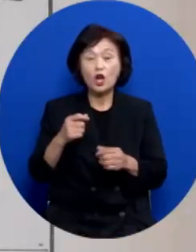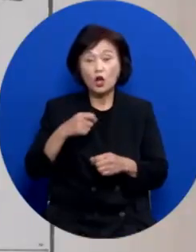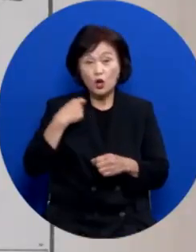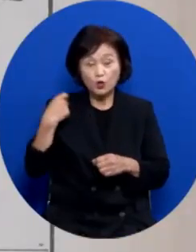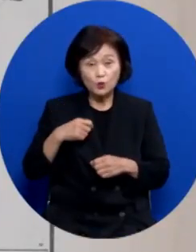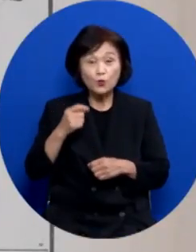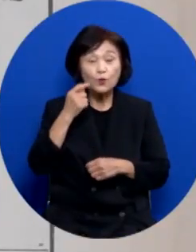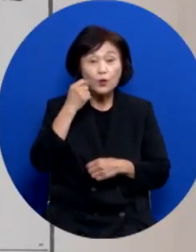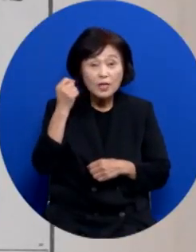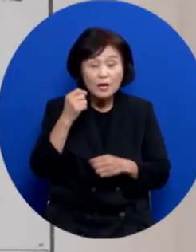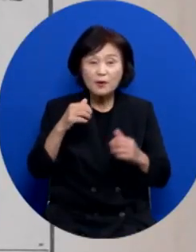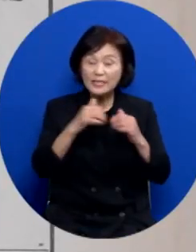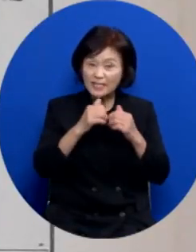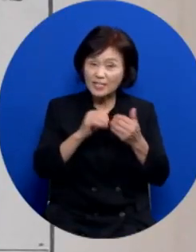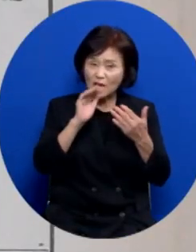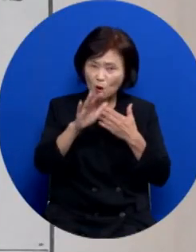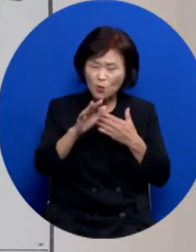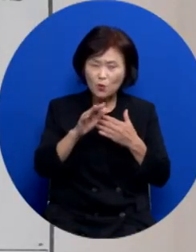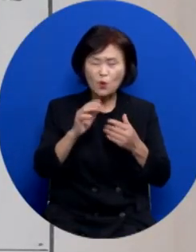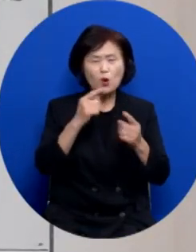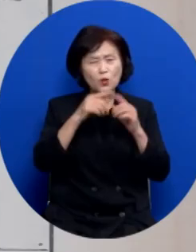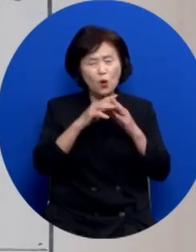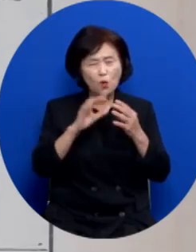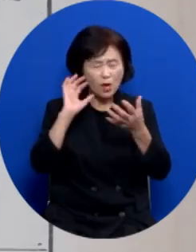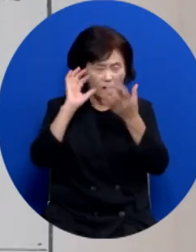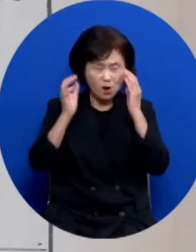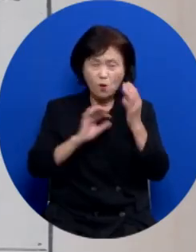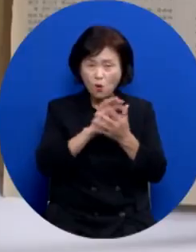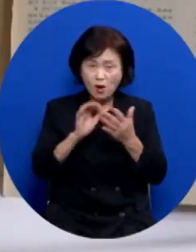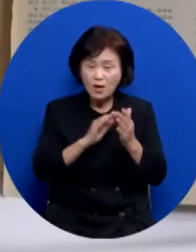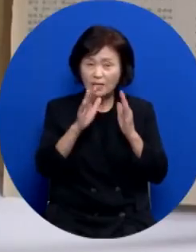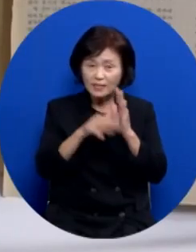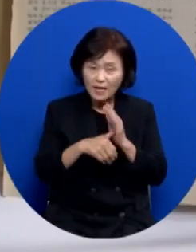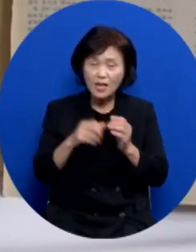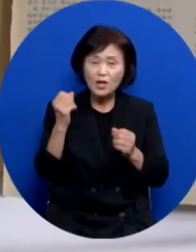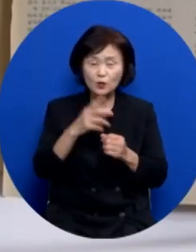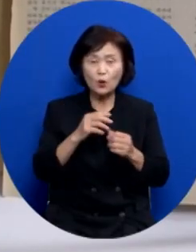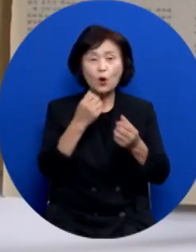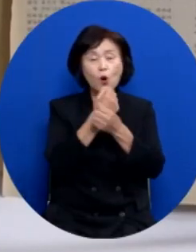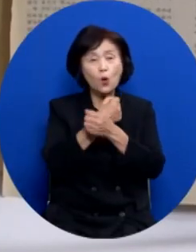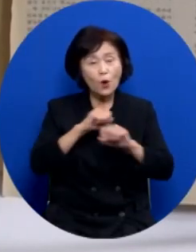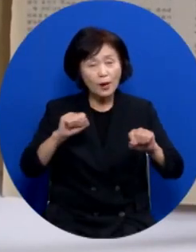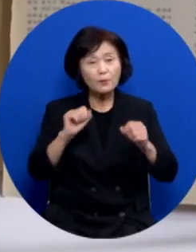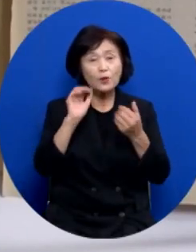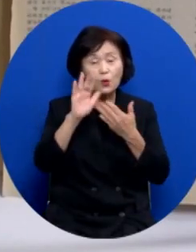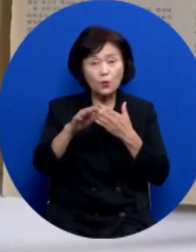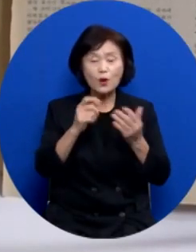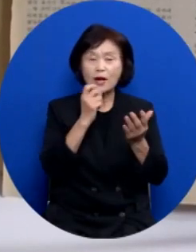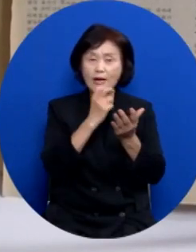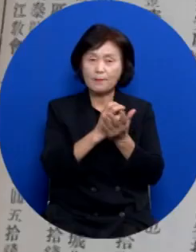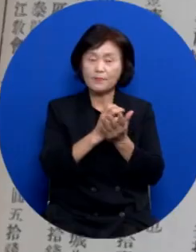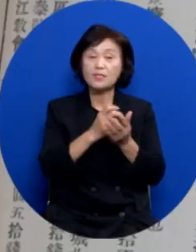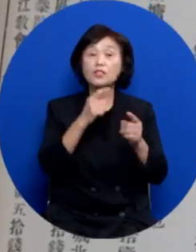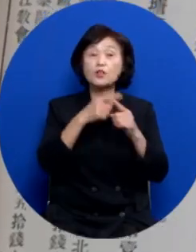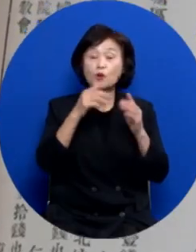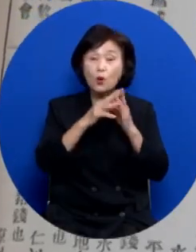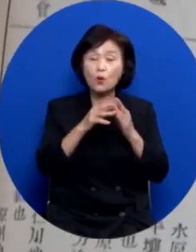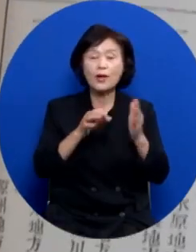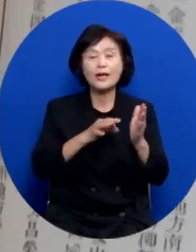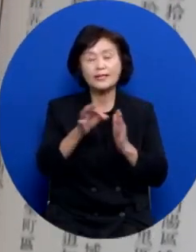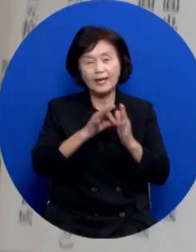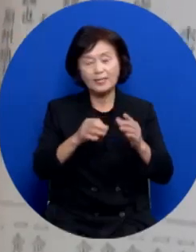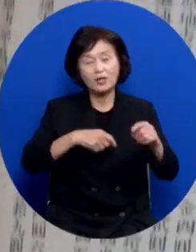교회의 혼란상, 일제와 협력하거나 변절했던 모습, 또 광복 이후 감리교회의 재건과